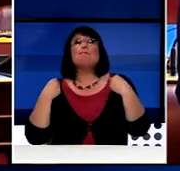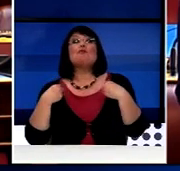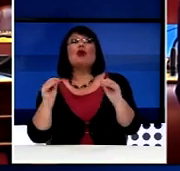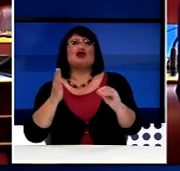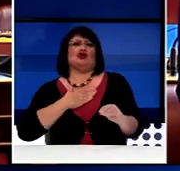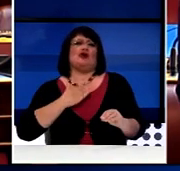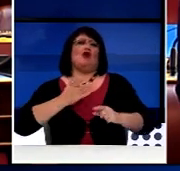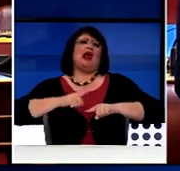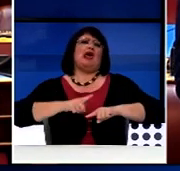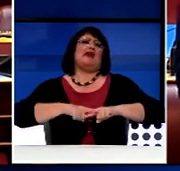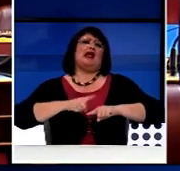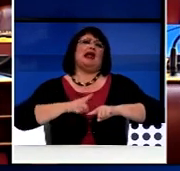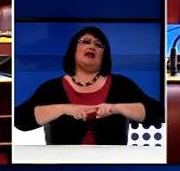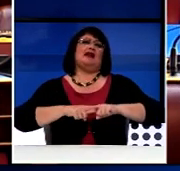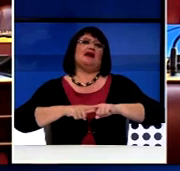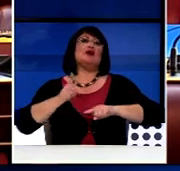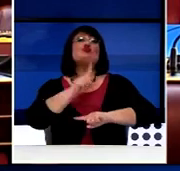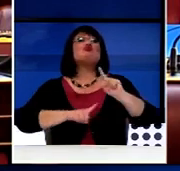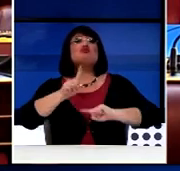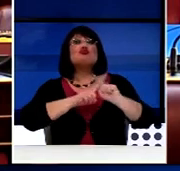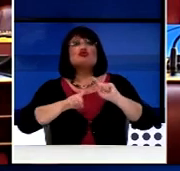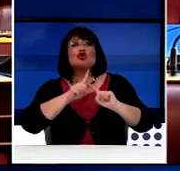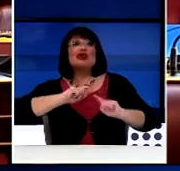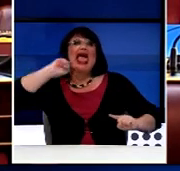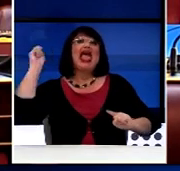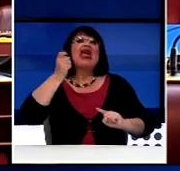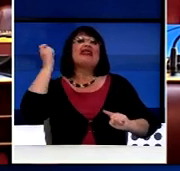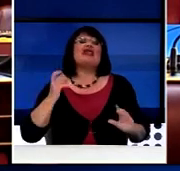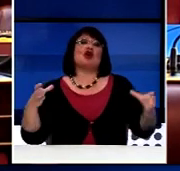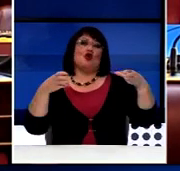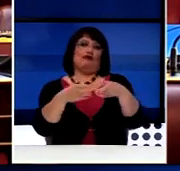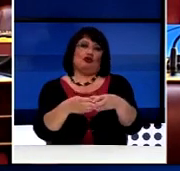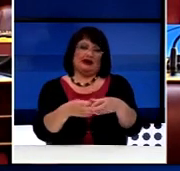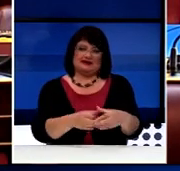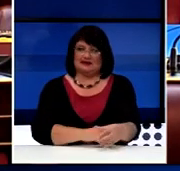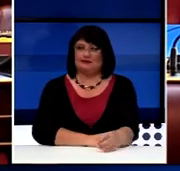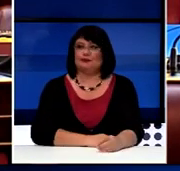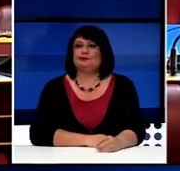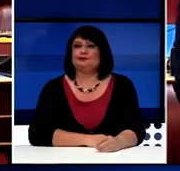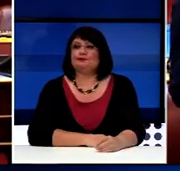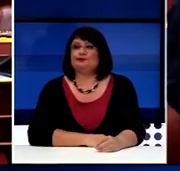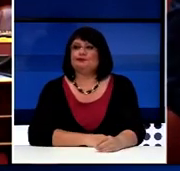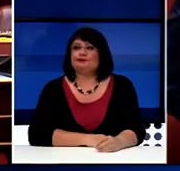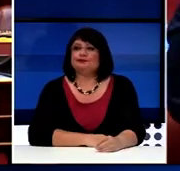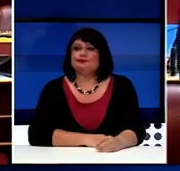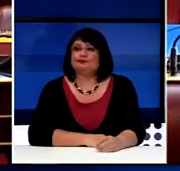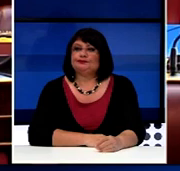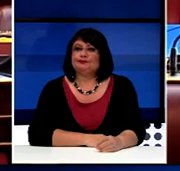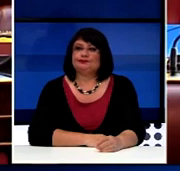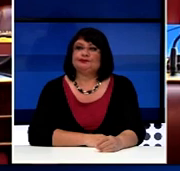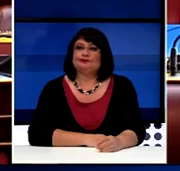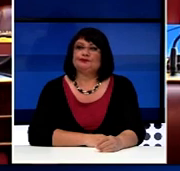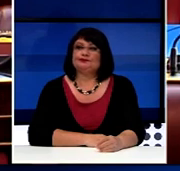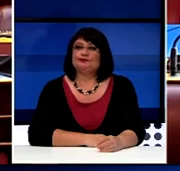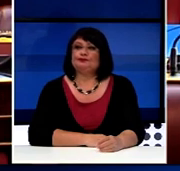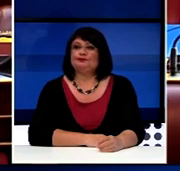εθνικοφροσύνη. Και ήταν η παράταξη των εθνικοφρόνων τότε, που κέρδισε τις εκλογές το 20, τάζοντας τον λαό τότε,